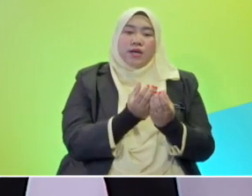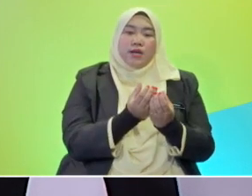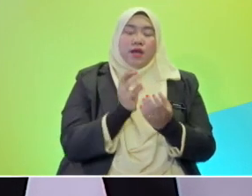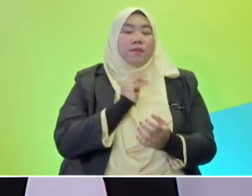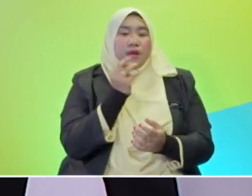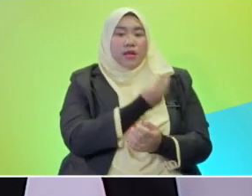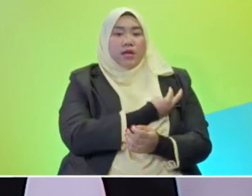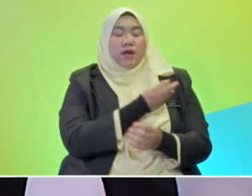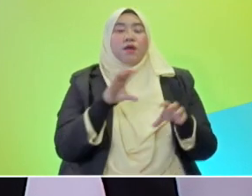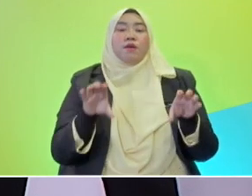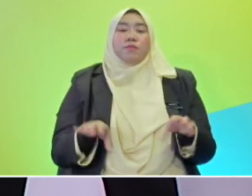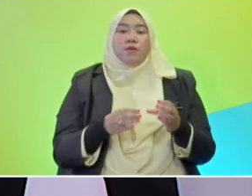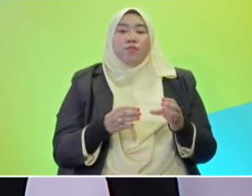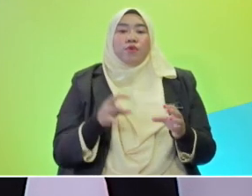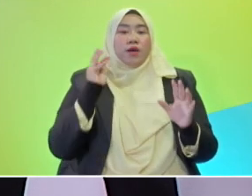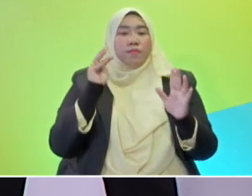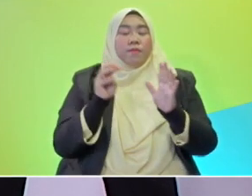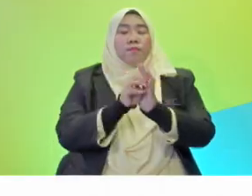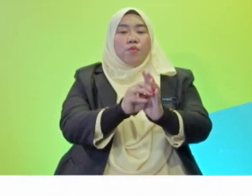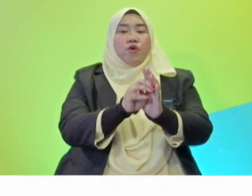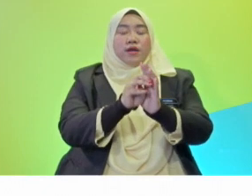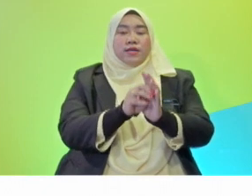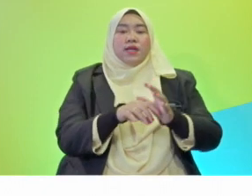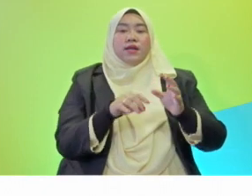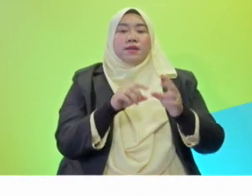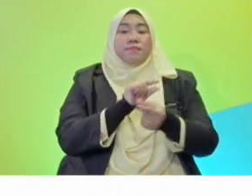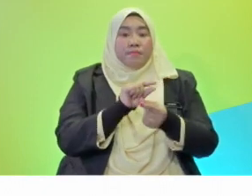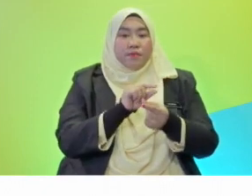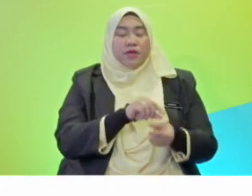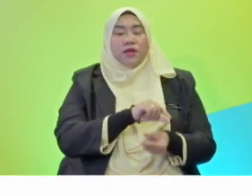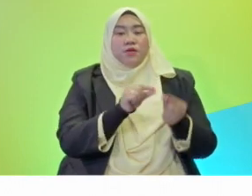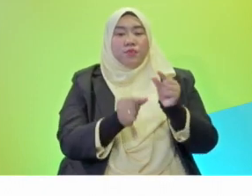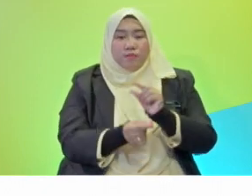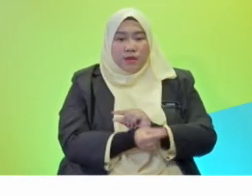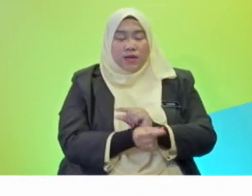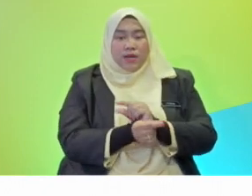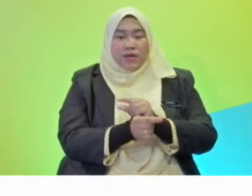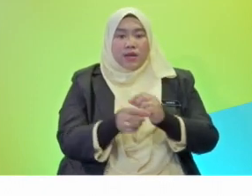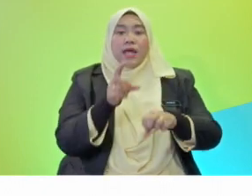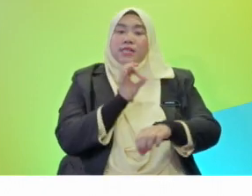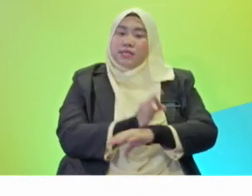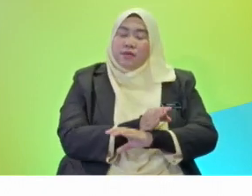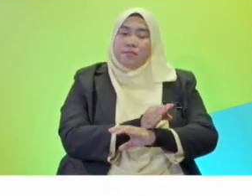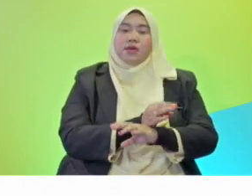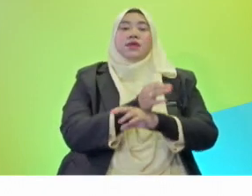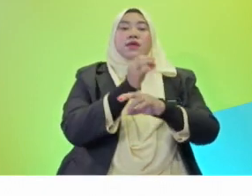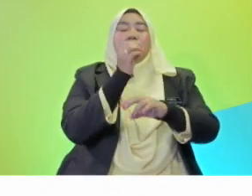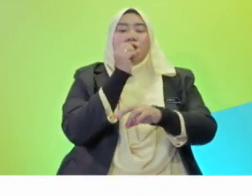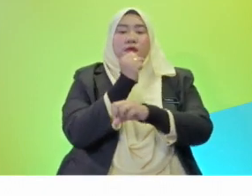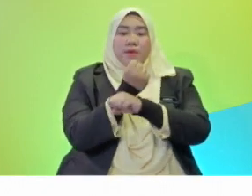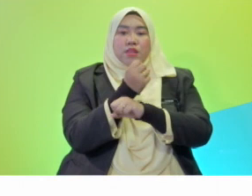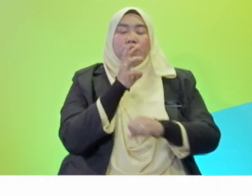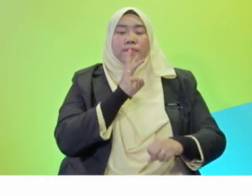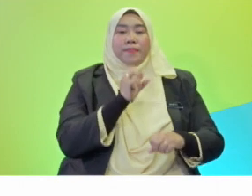model untuk perubahan zaman batu akhir kalau kita tengok ada model perubahannya dari mana